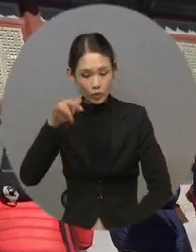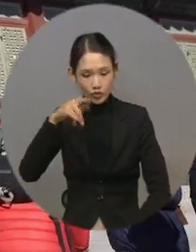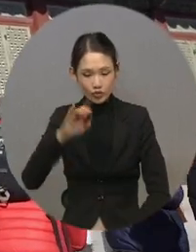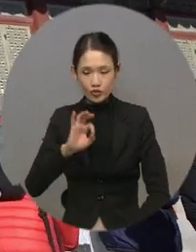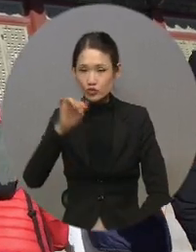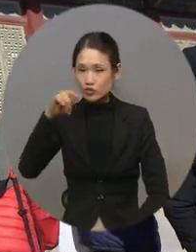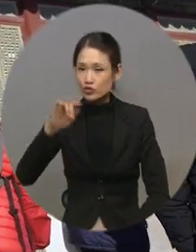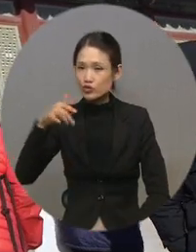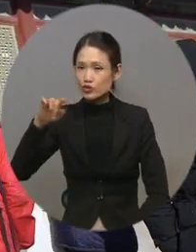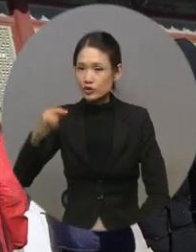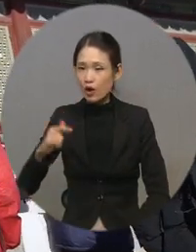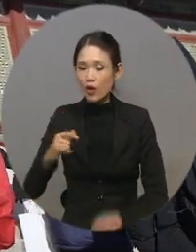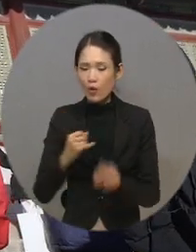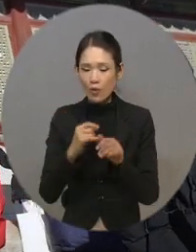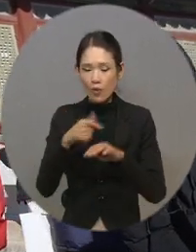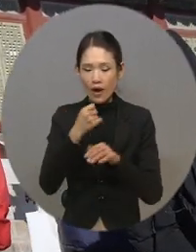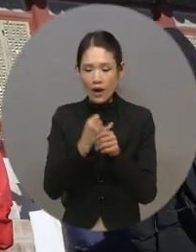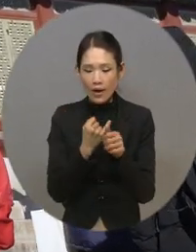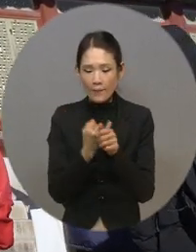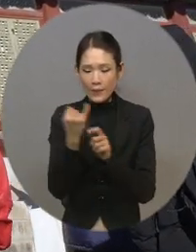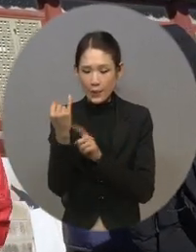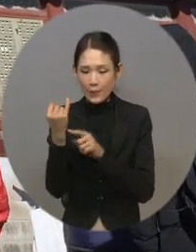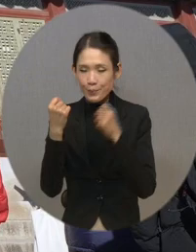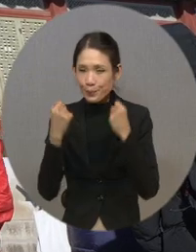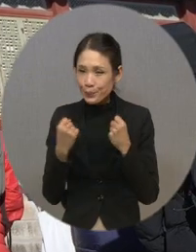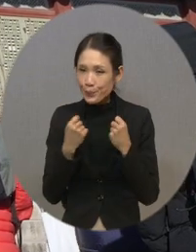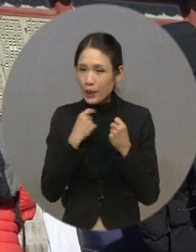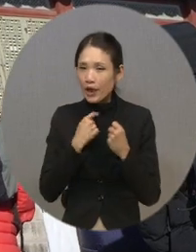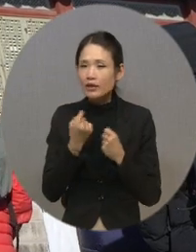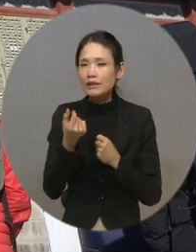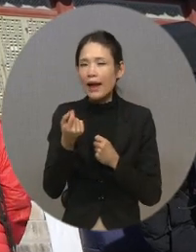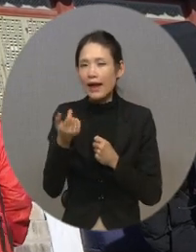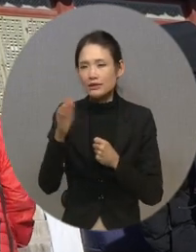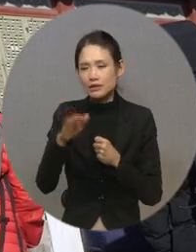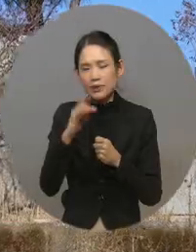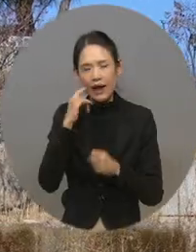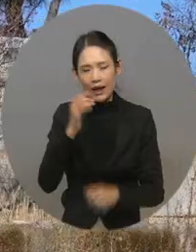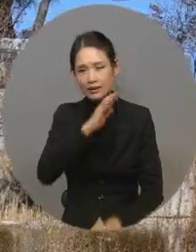왕비가 머물던 곳인 만큼 소박하지만 아름다운 곳인데요.